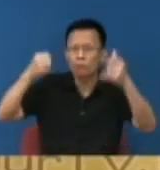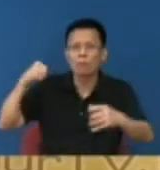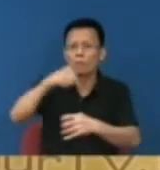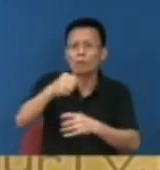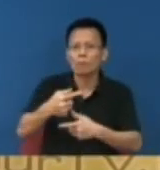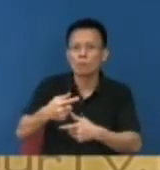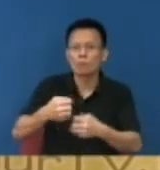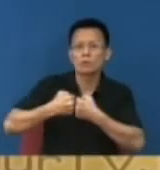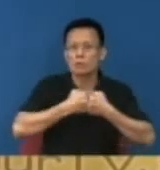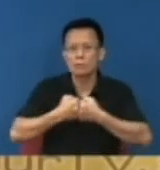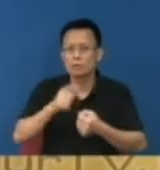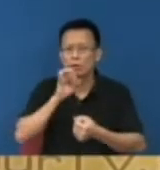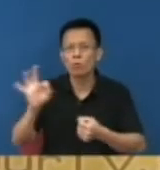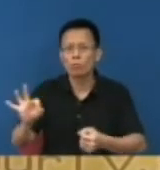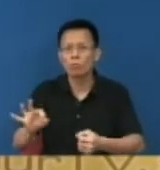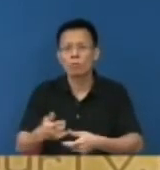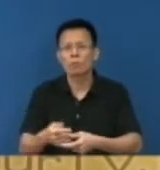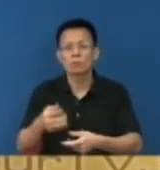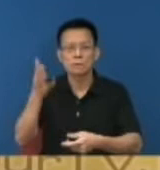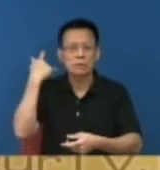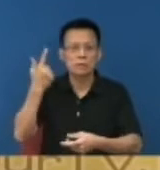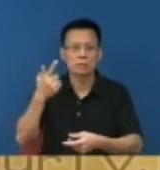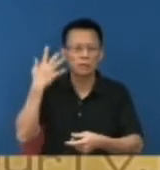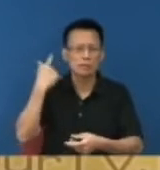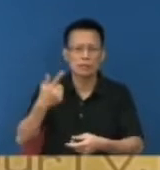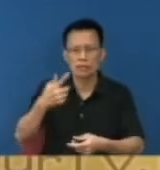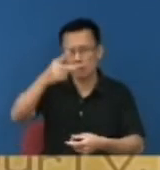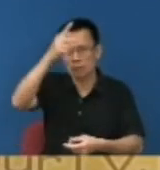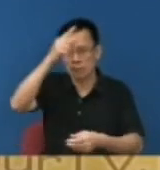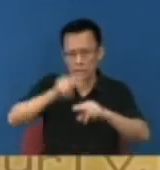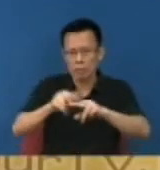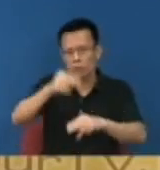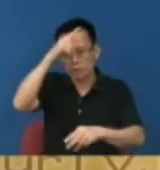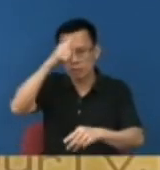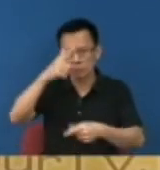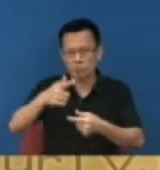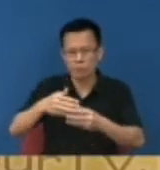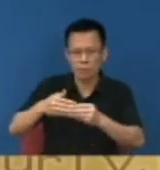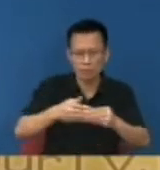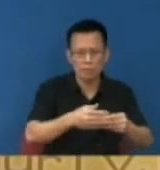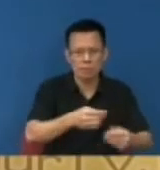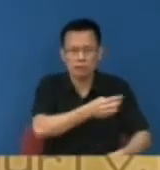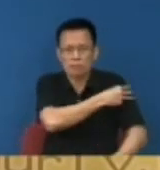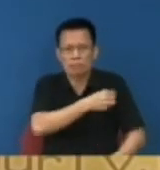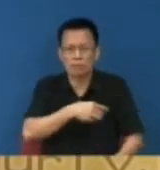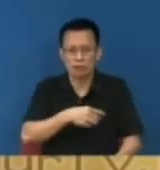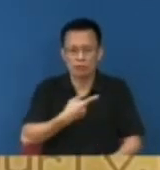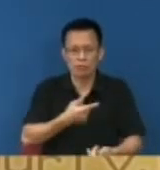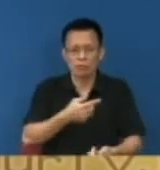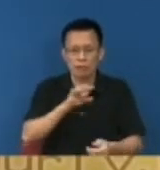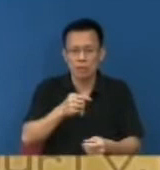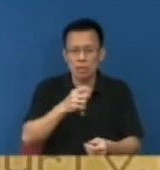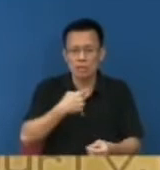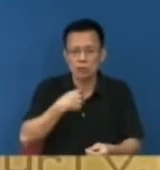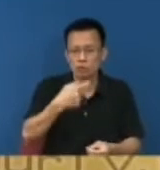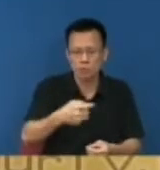如果你講暴力，當年你哋喺呢個中共嘅領導底下，要錢有錢，要人有人，有呢一